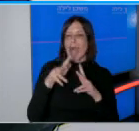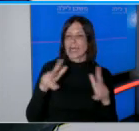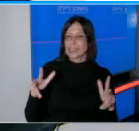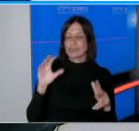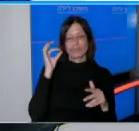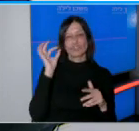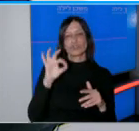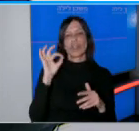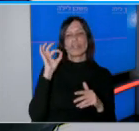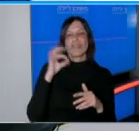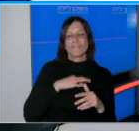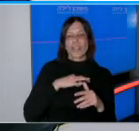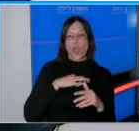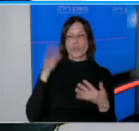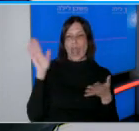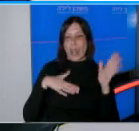אלימות. ערב טוב תמר, מה שלומך?